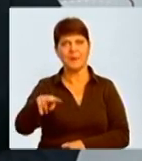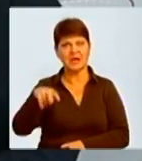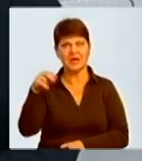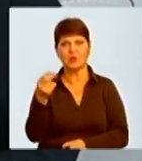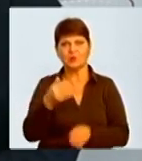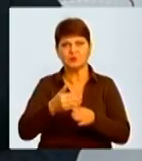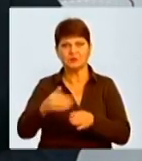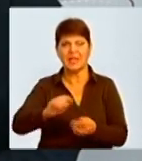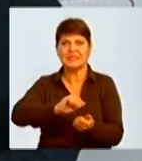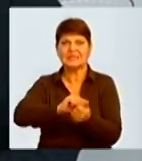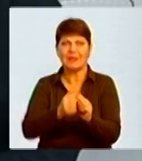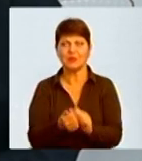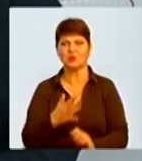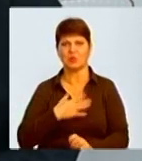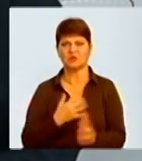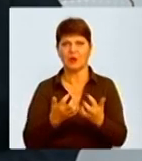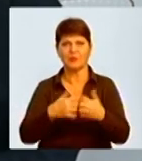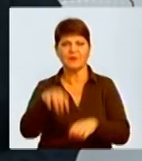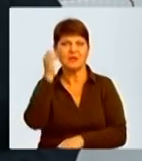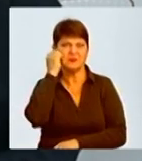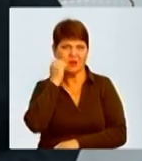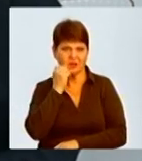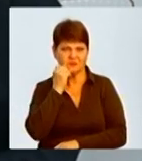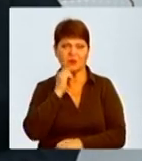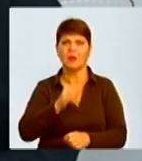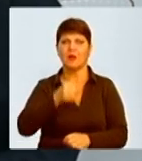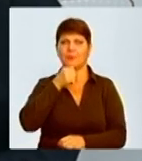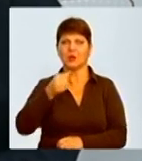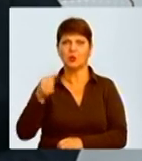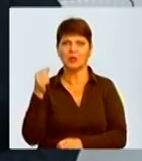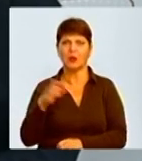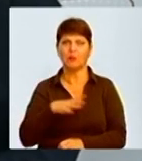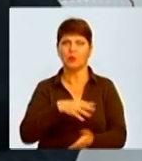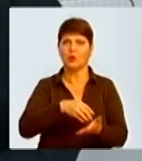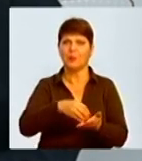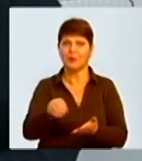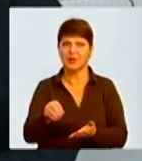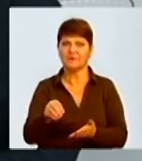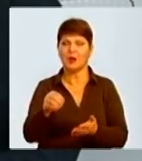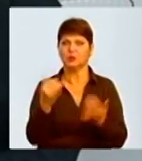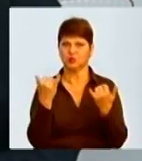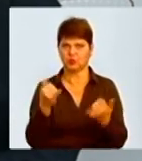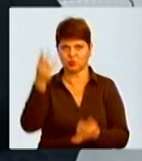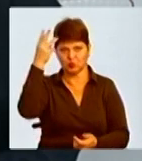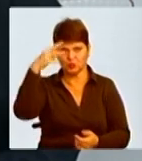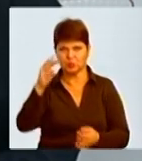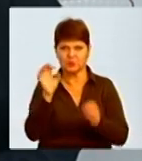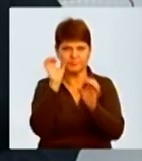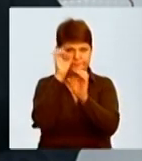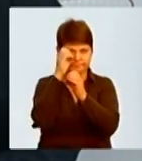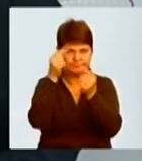заміну нашого обладнання устарівшого. І за минулий рік була придбана досить сучасна ендоскопічна техніка. Це